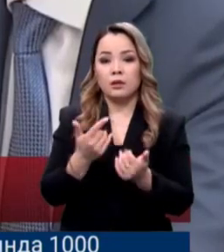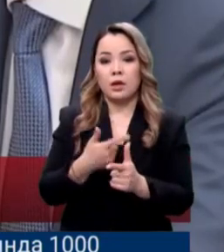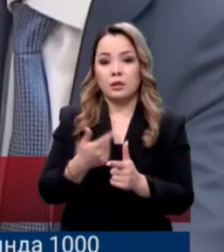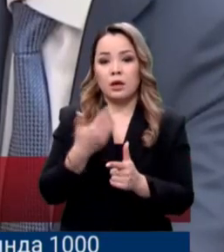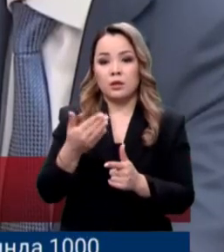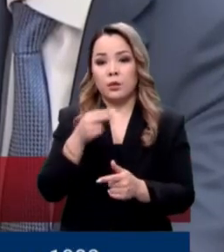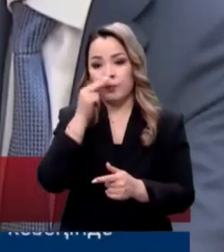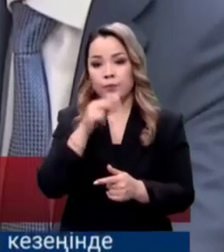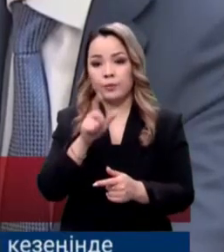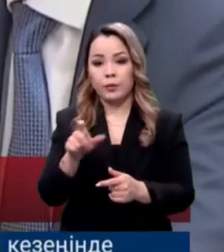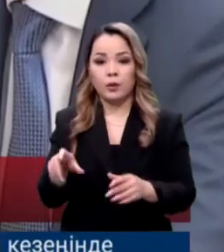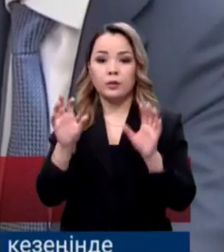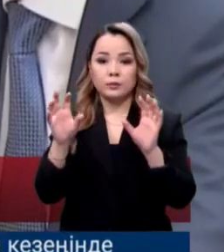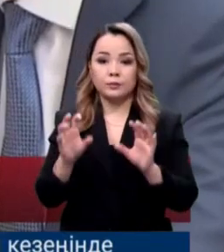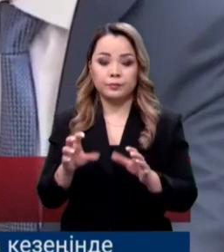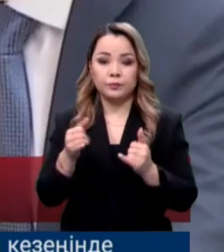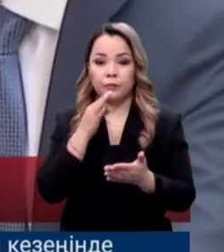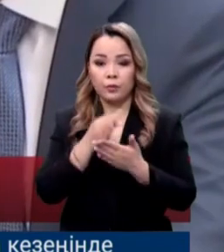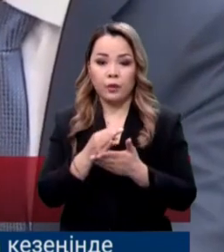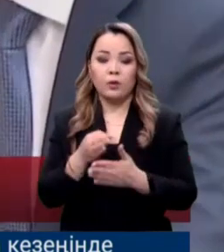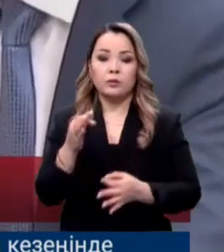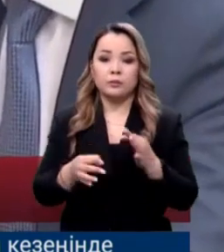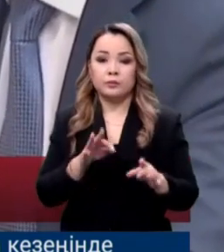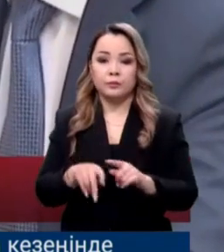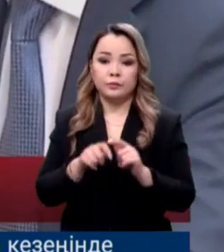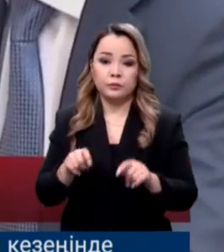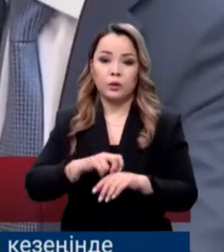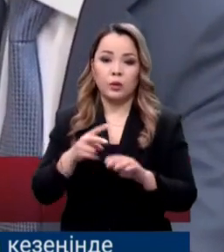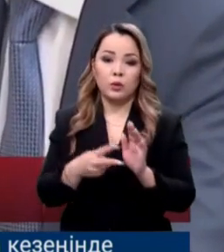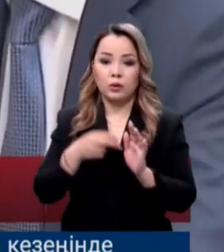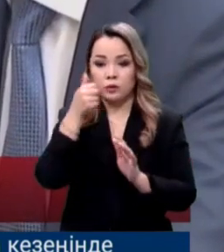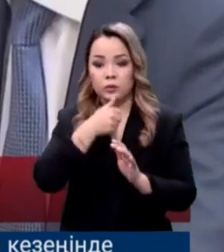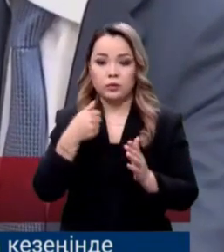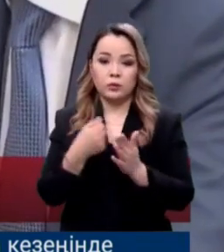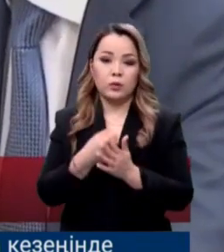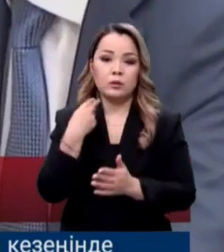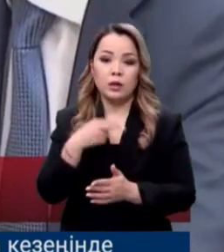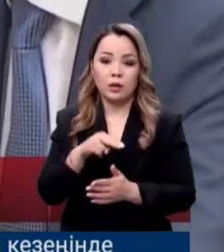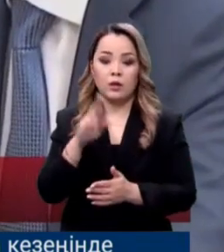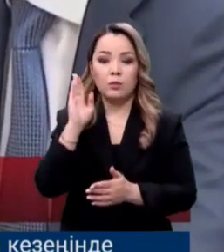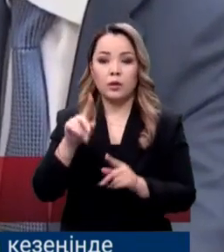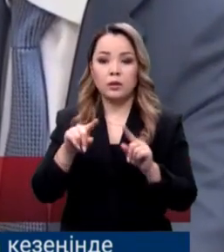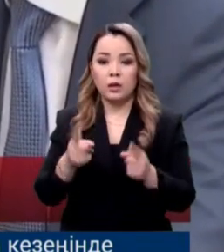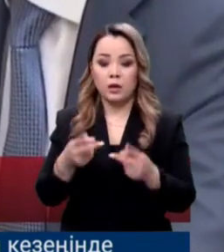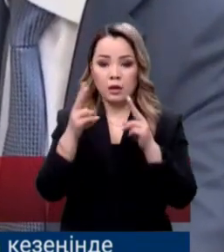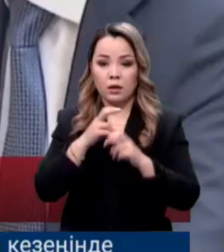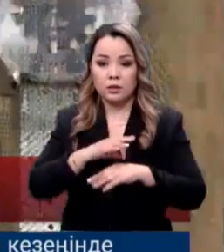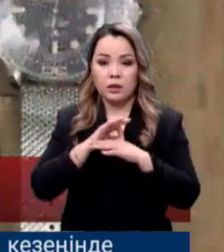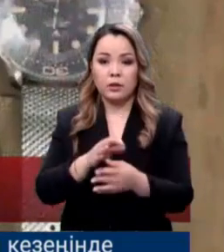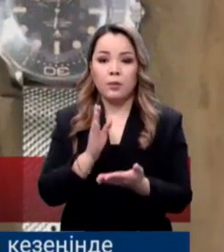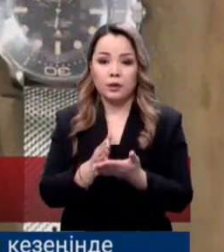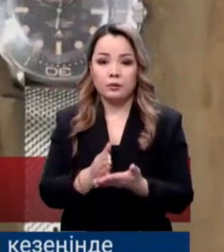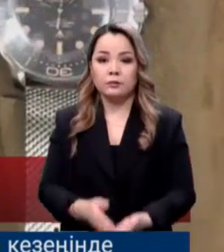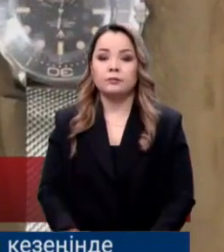үшін қылмыстық кодексімен 17 жылға дейін бас бостандығын айыруға қарастырылған.